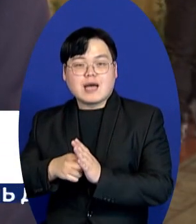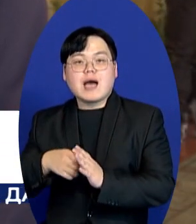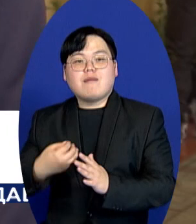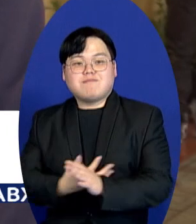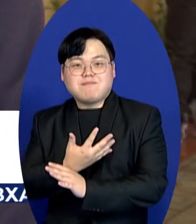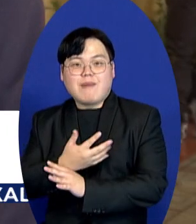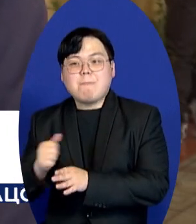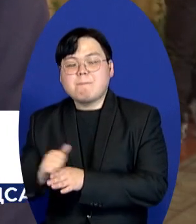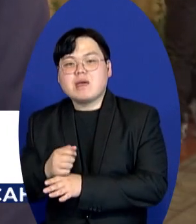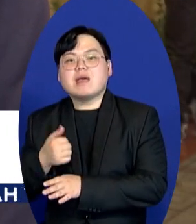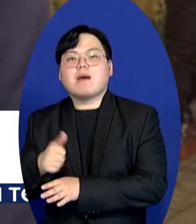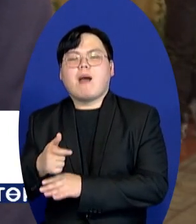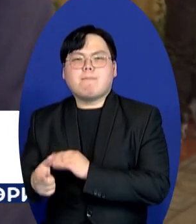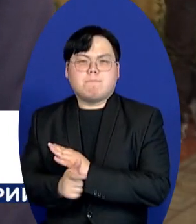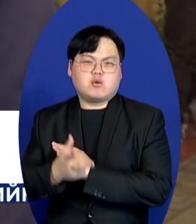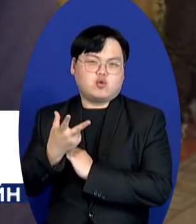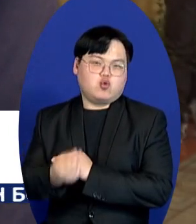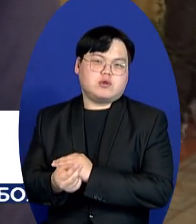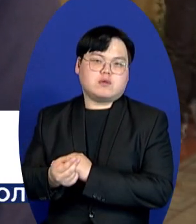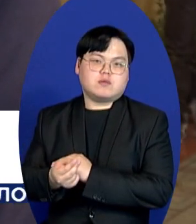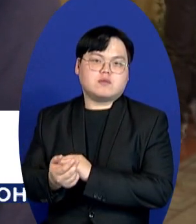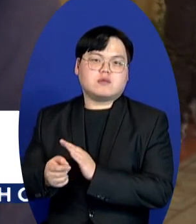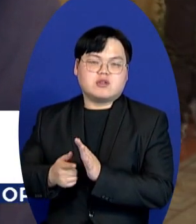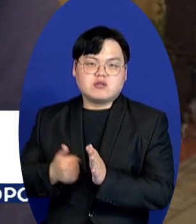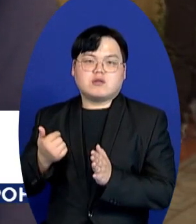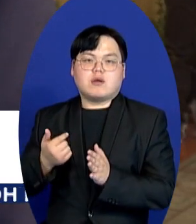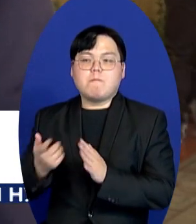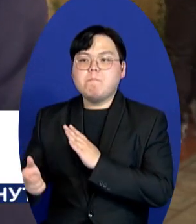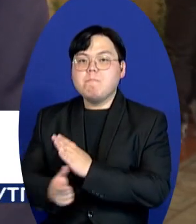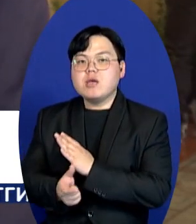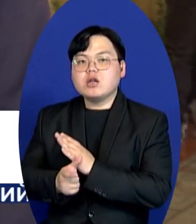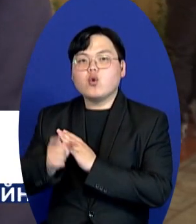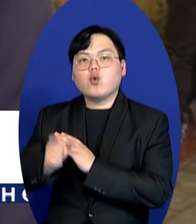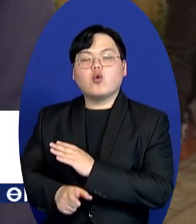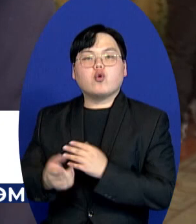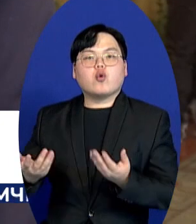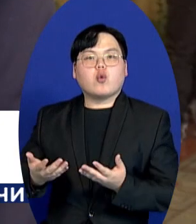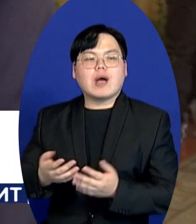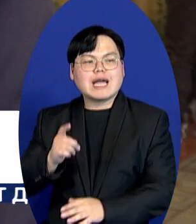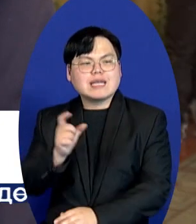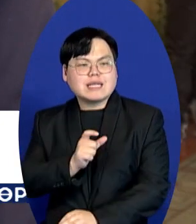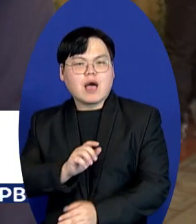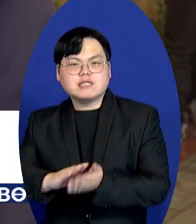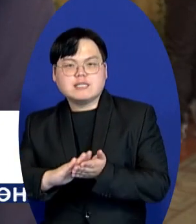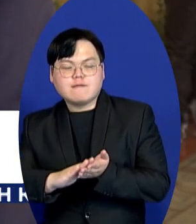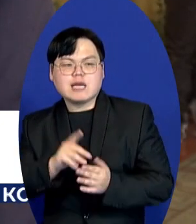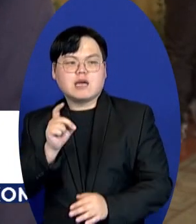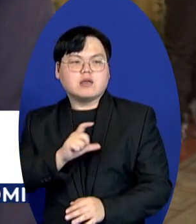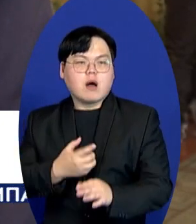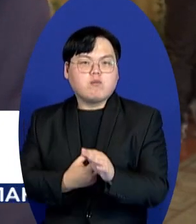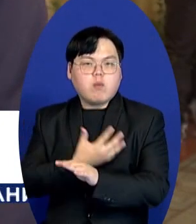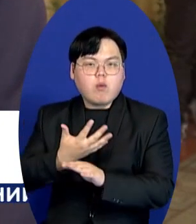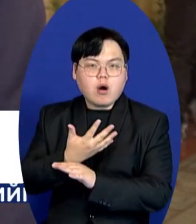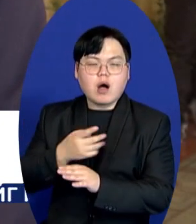гэхээр нөгөө мэрэгжилтэй болсон хүн бэлтгэдэг. Мэрэгжилтэй болсон хүчин гэдэг маань хэдийд нөгөө урам хамгааллын бодис бордоо хийх үү тийм ээ